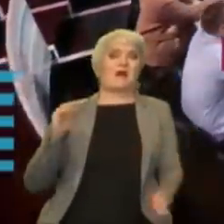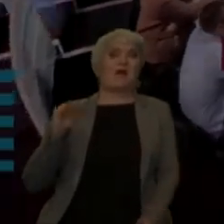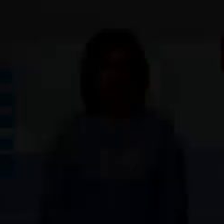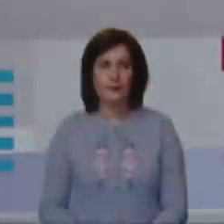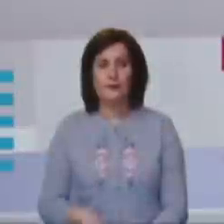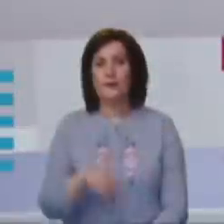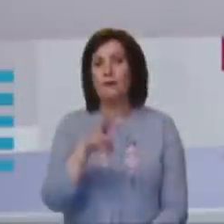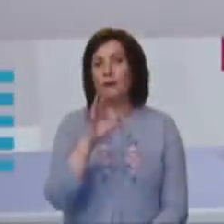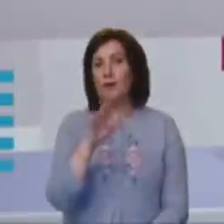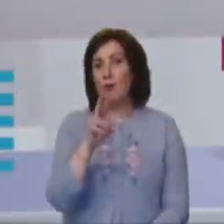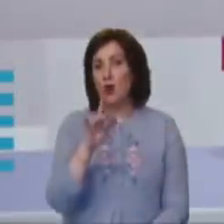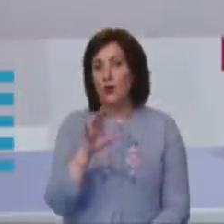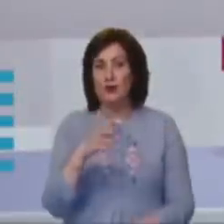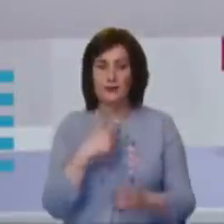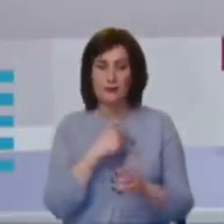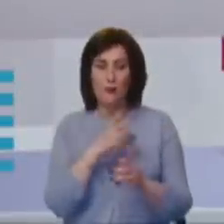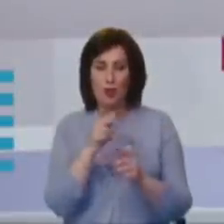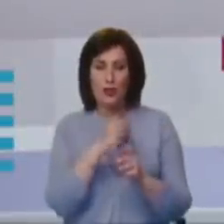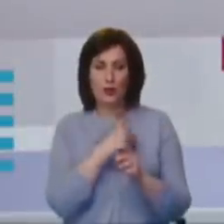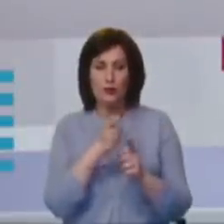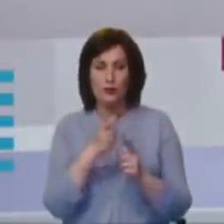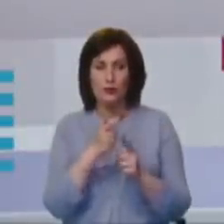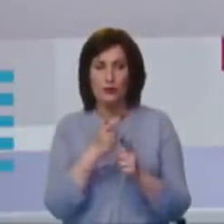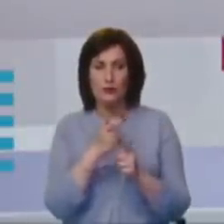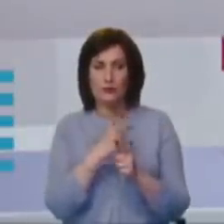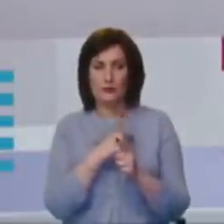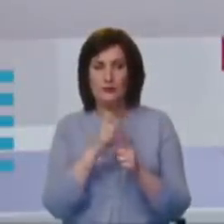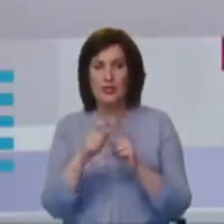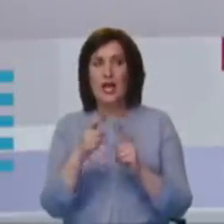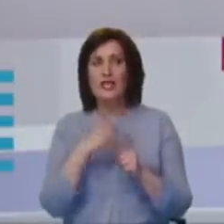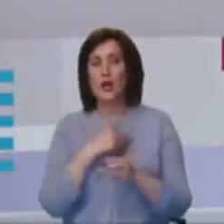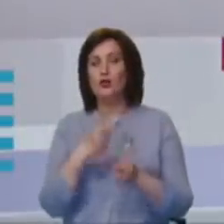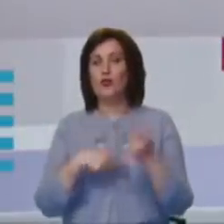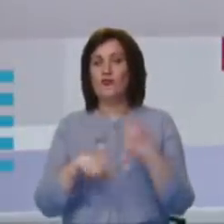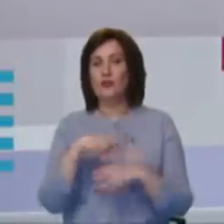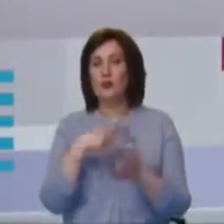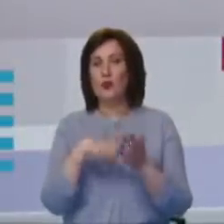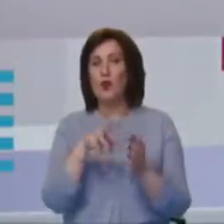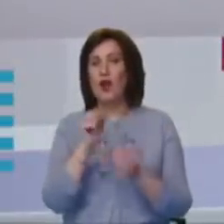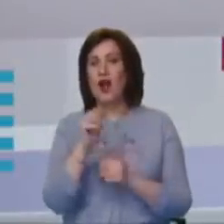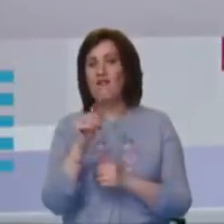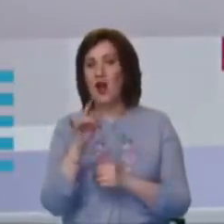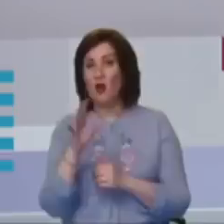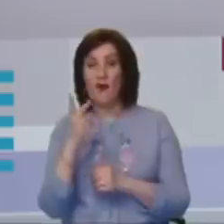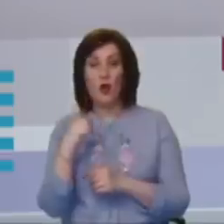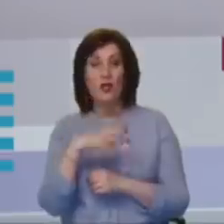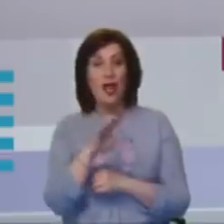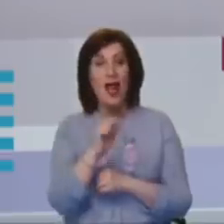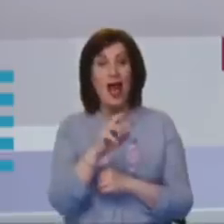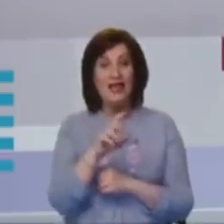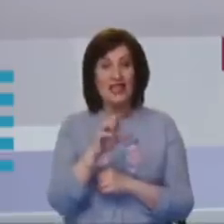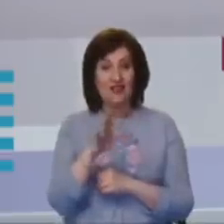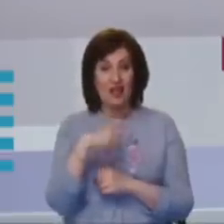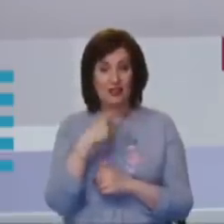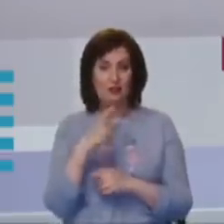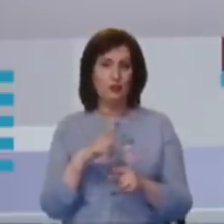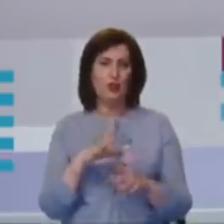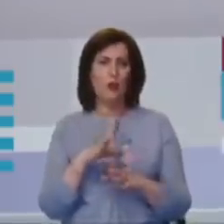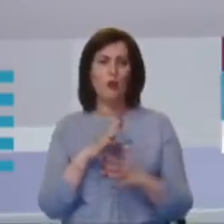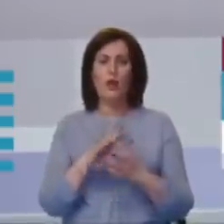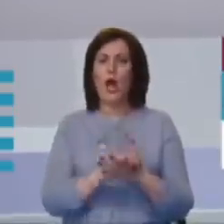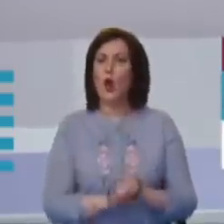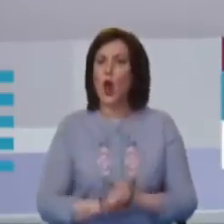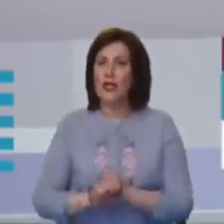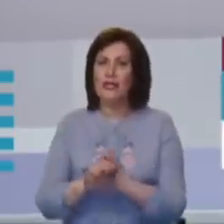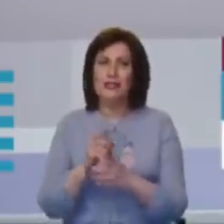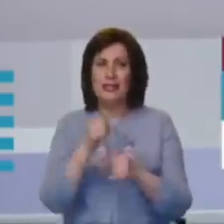цьому винен. Трішки хочу повернутися до питання про Арсена Авакова, коли Володимир Ар'єв казав про те, що не була коаліція, тому не